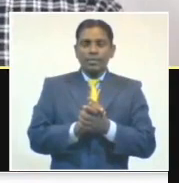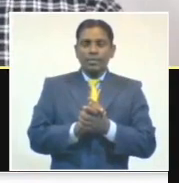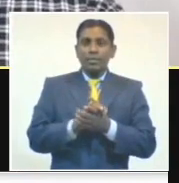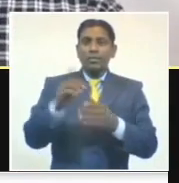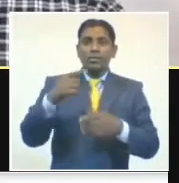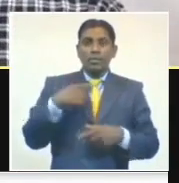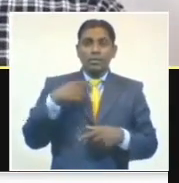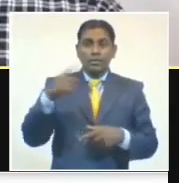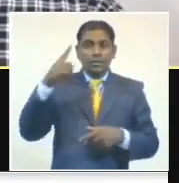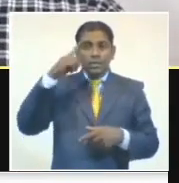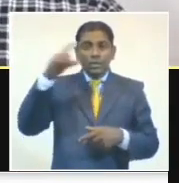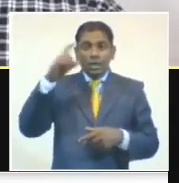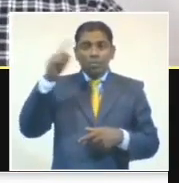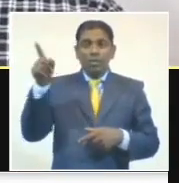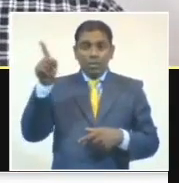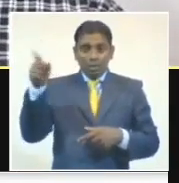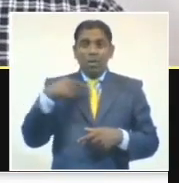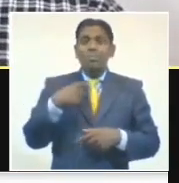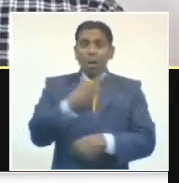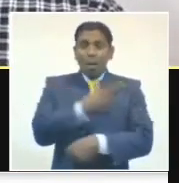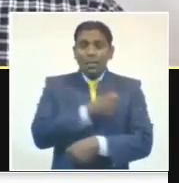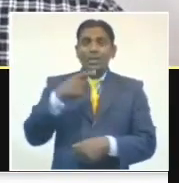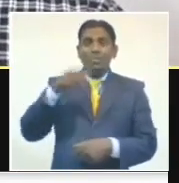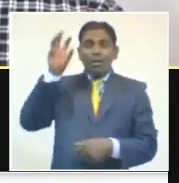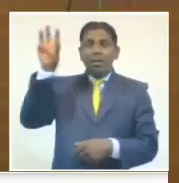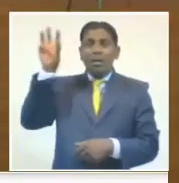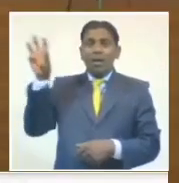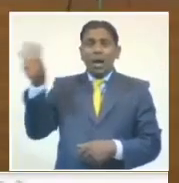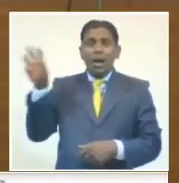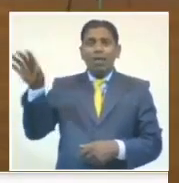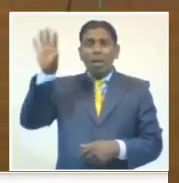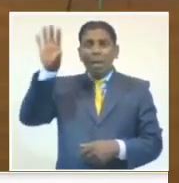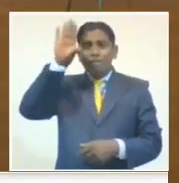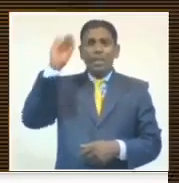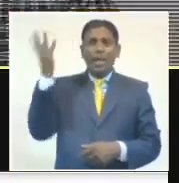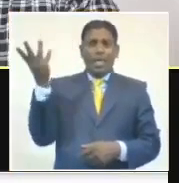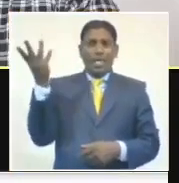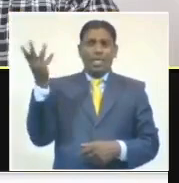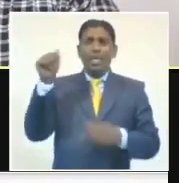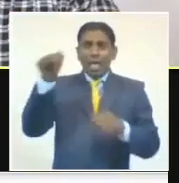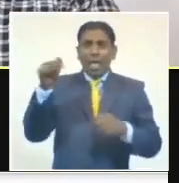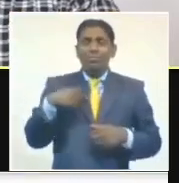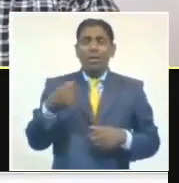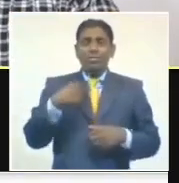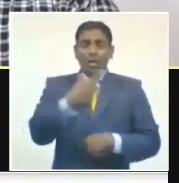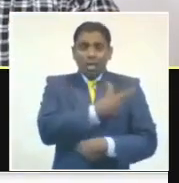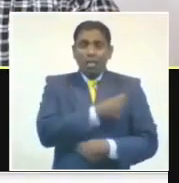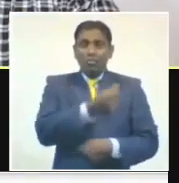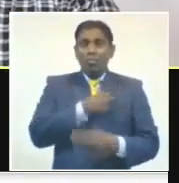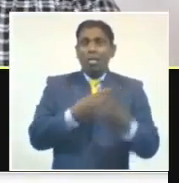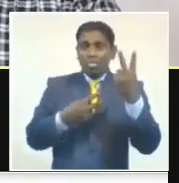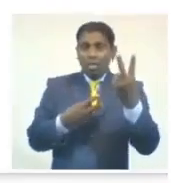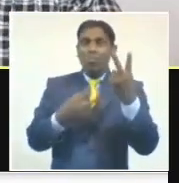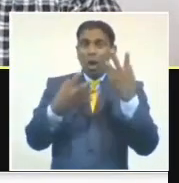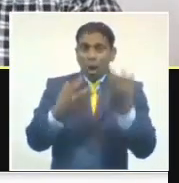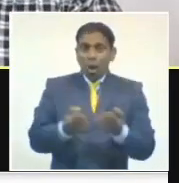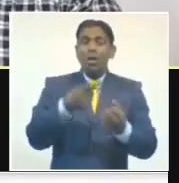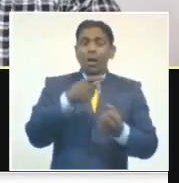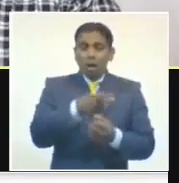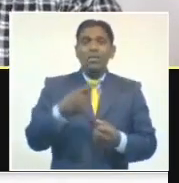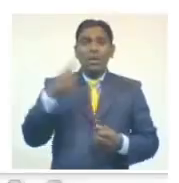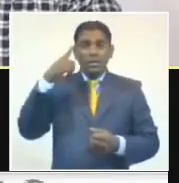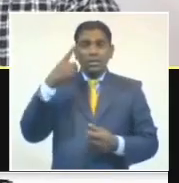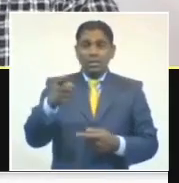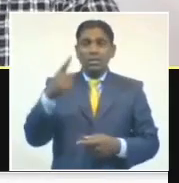විදේශ රටවල් පිළිගන්නේ නැති තත්ත්වයකට පත් වෙලා තියෙනවා. එන්නත් මාත්‍රා දෙකම ලබා ගන්න තිබෙනවා නම් සයිනෝෆාම් එන්නත්. ඔවුන්ට